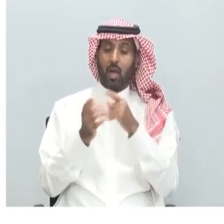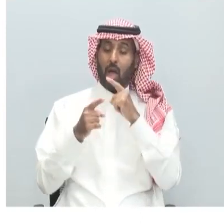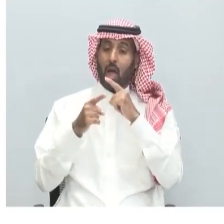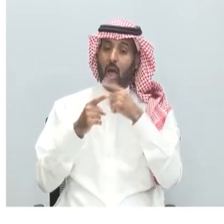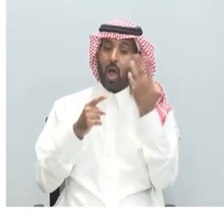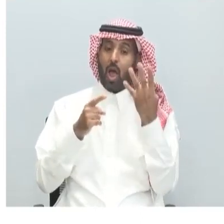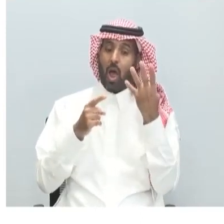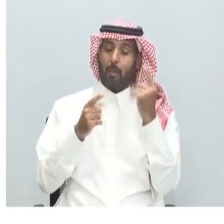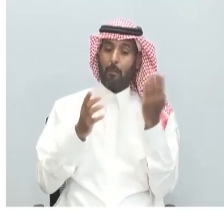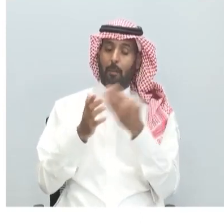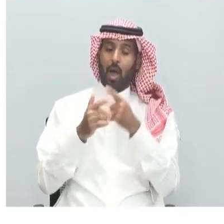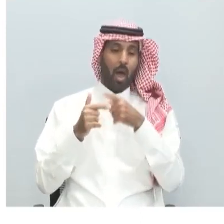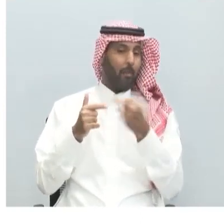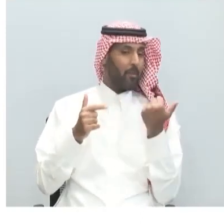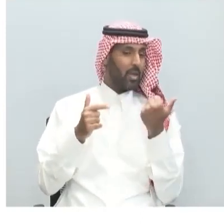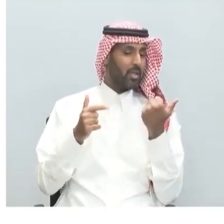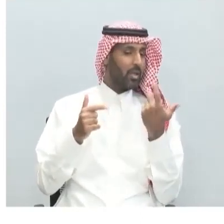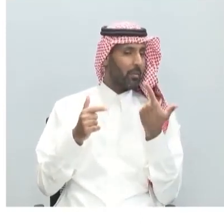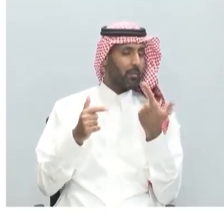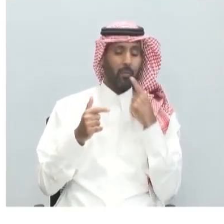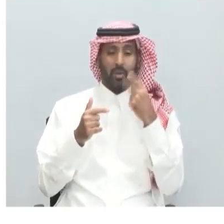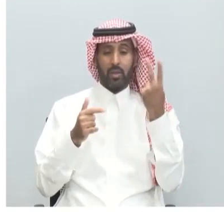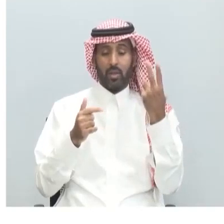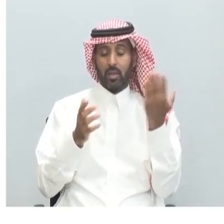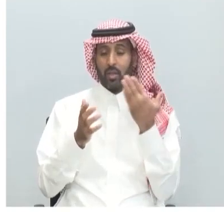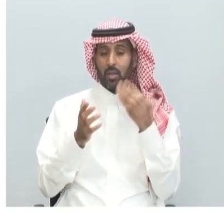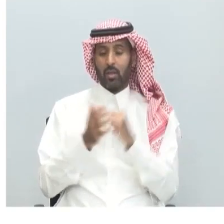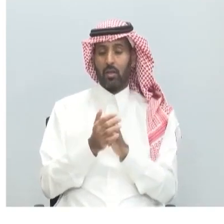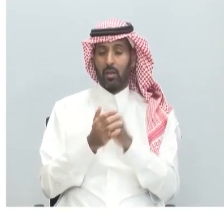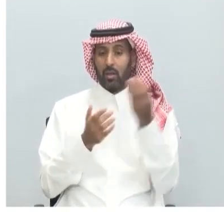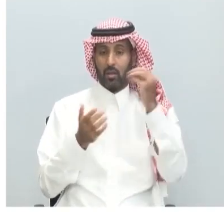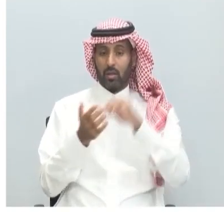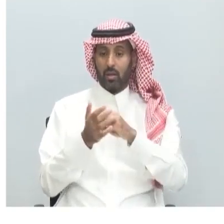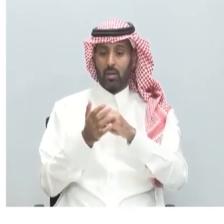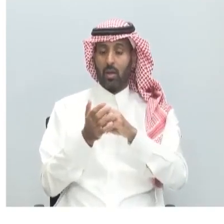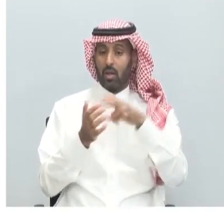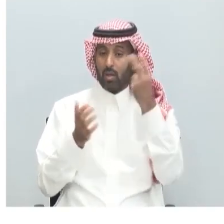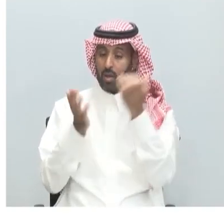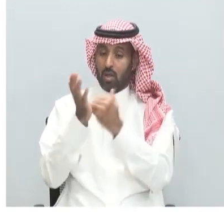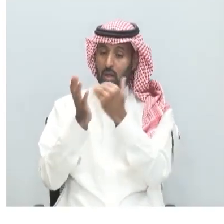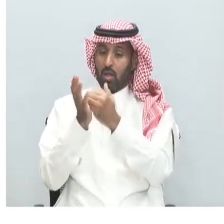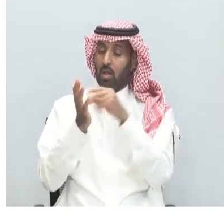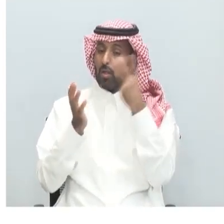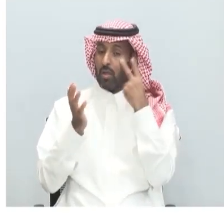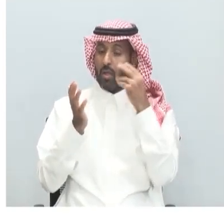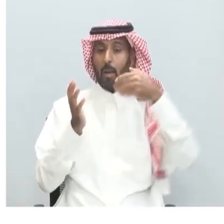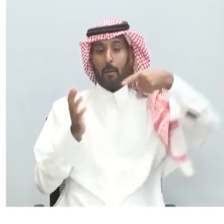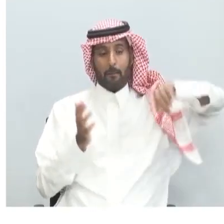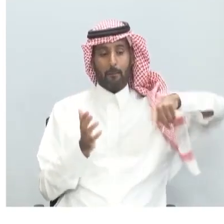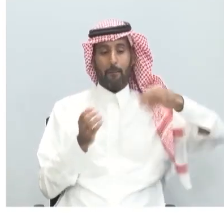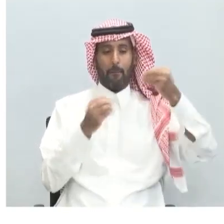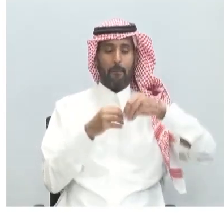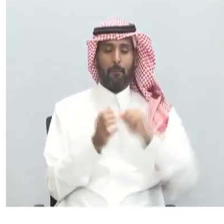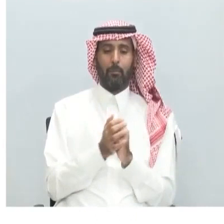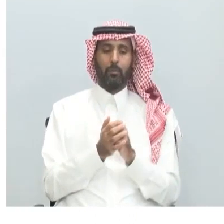اربعه وتبقى من السته فقط اثنان فساضعها في المستوى الثانوي بي اذا